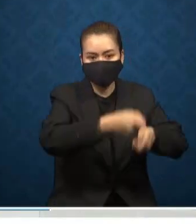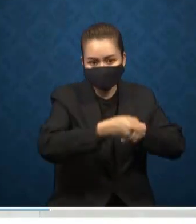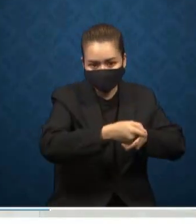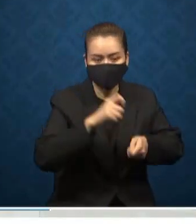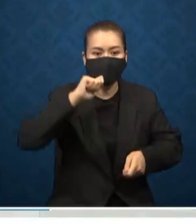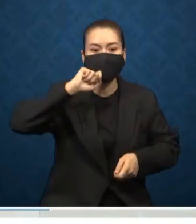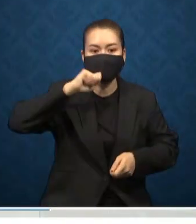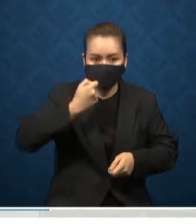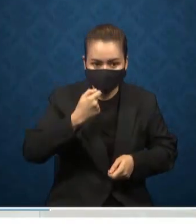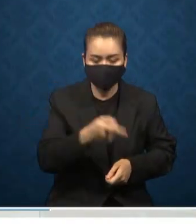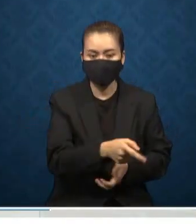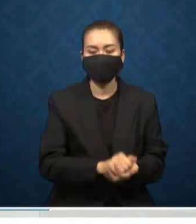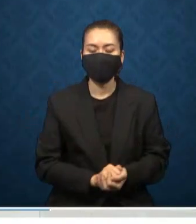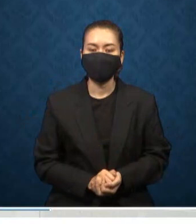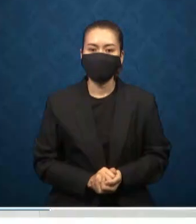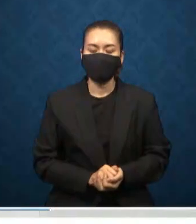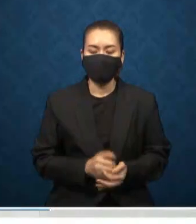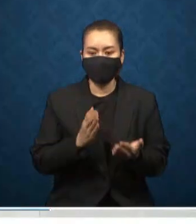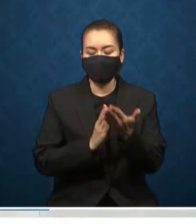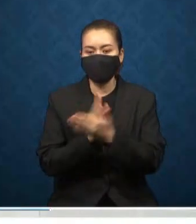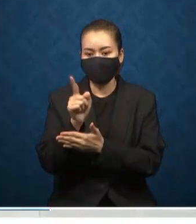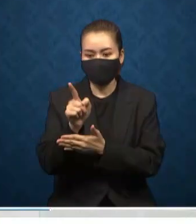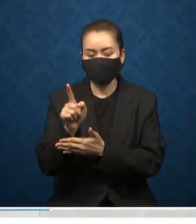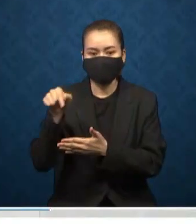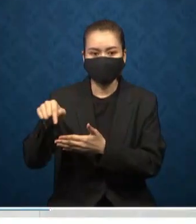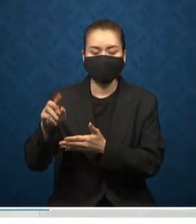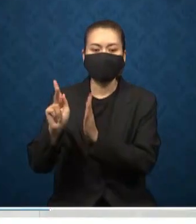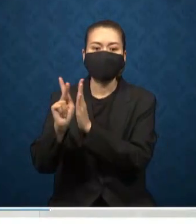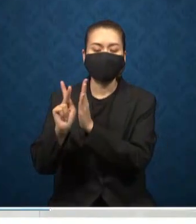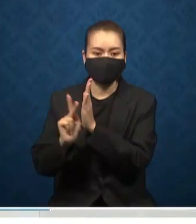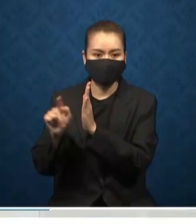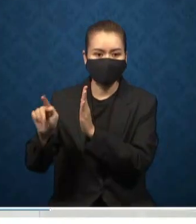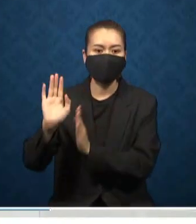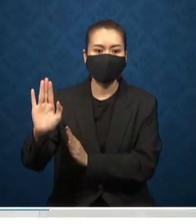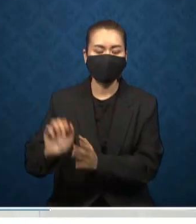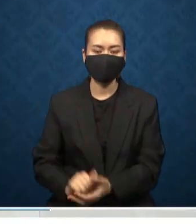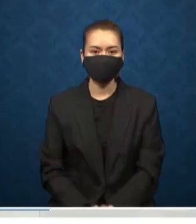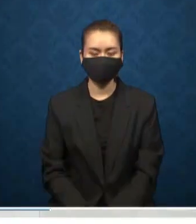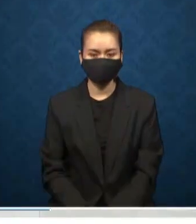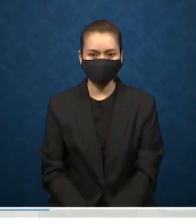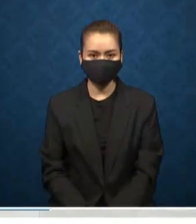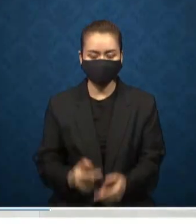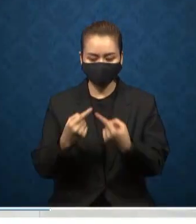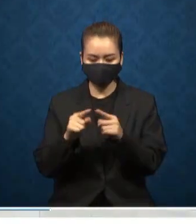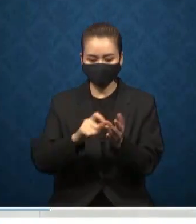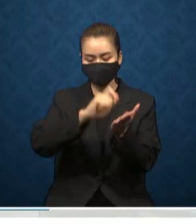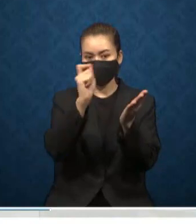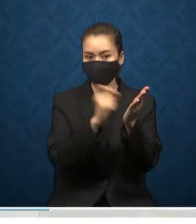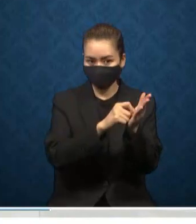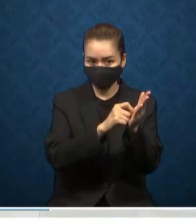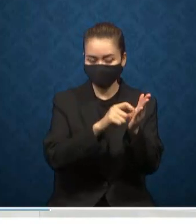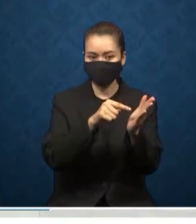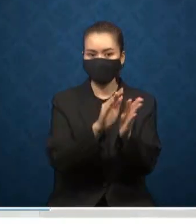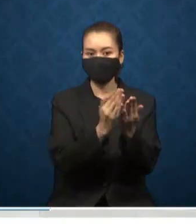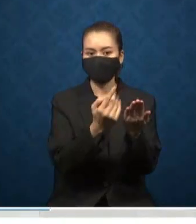คณะกรรมการอ้อยน้ำตาลทรายส่วนในกฎหมายนั้นได้มีกำหนดไว้ว่าคือ